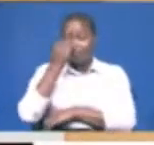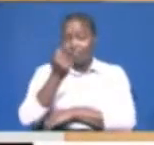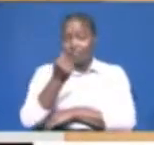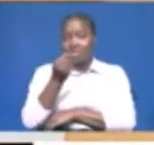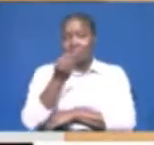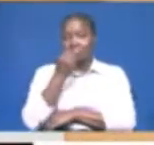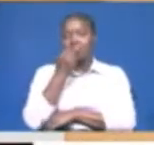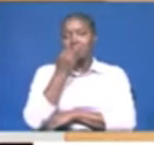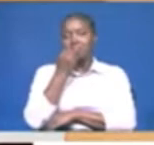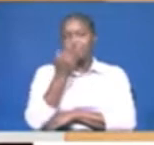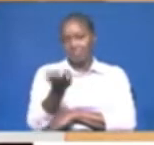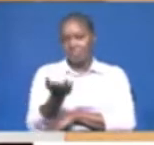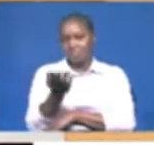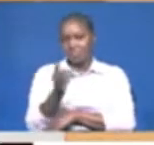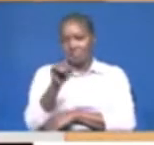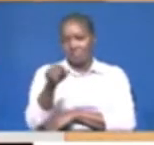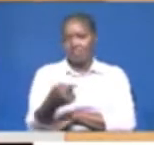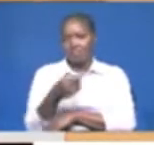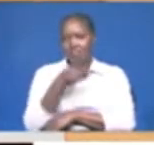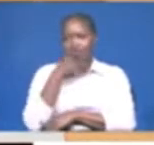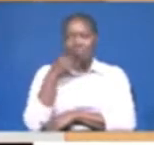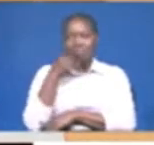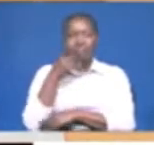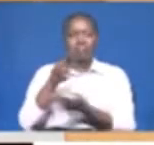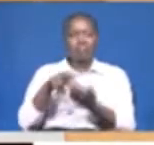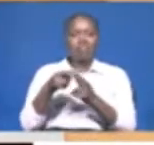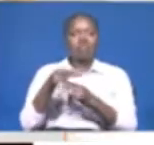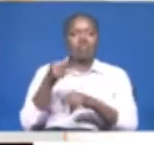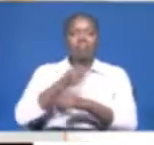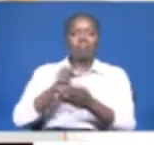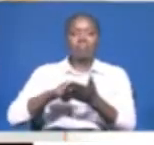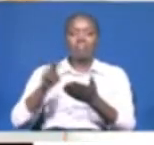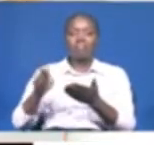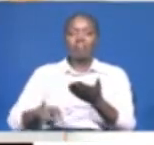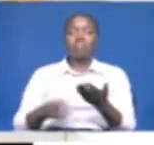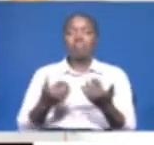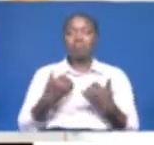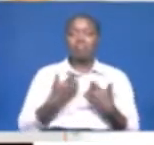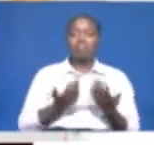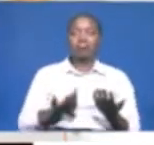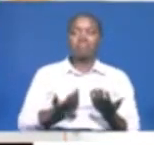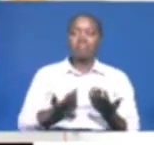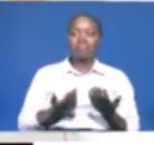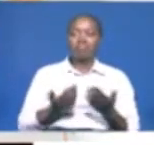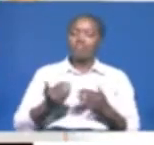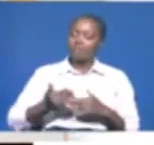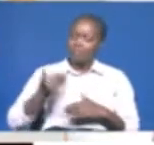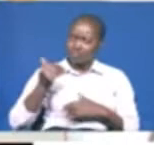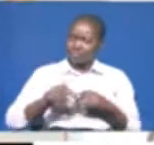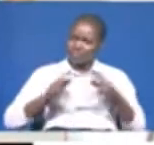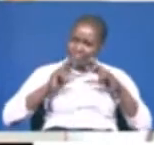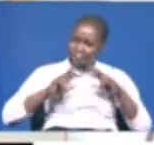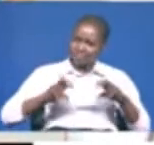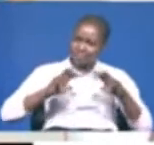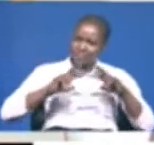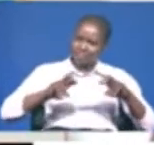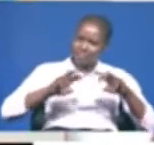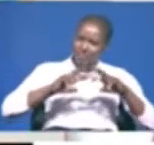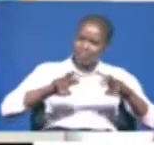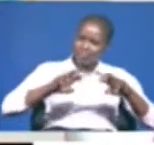a total of 1,000 drought-related school dropouts recorded so far. Baada ya kufanya uchunguzi, tumepata